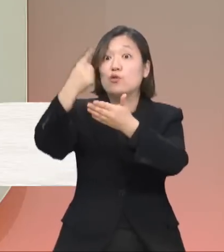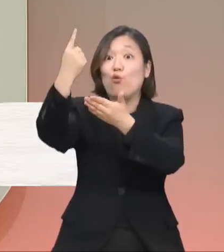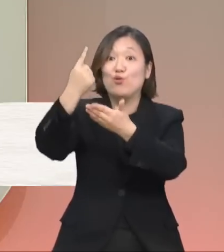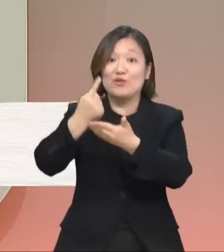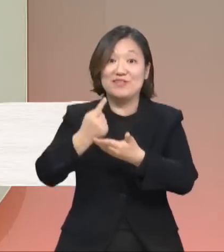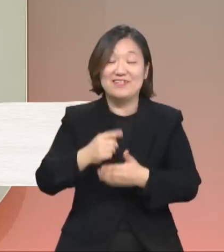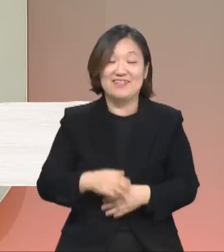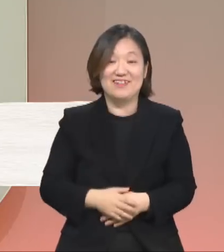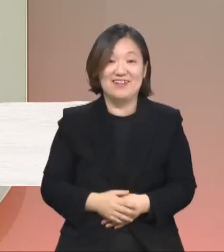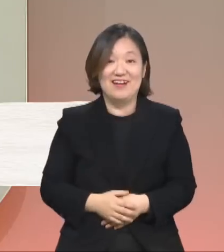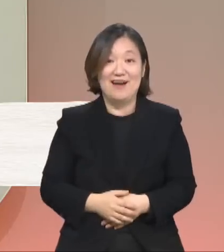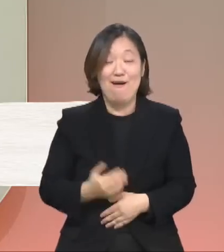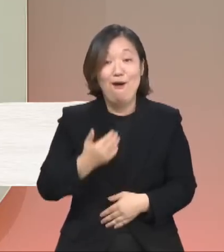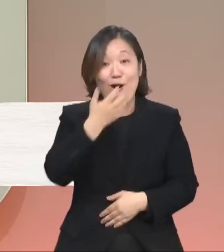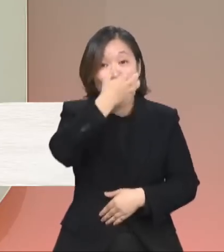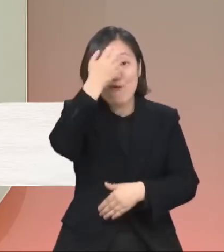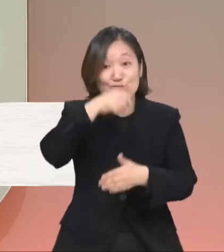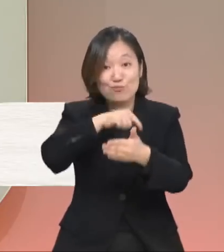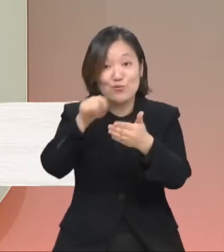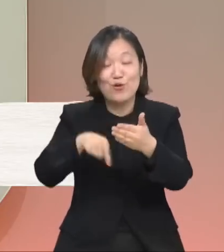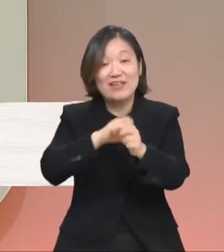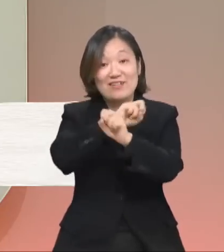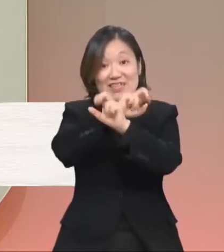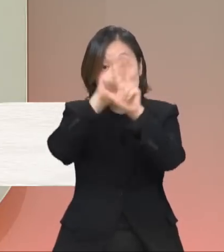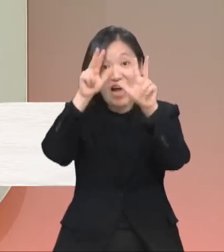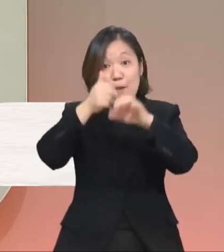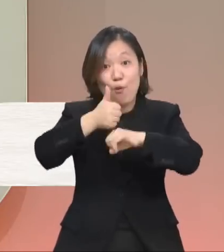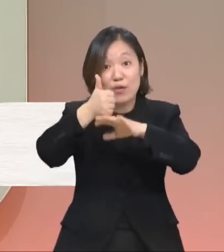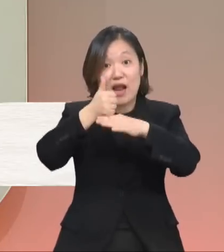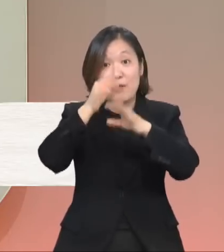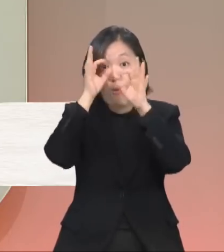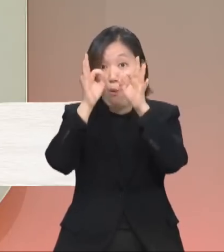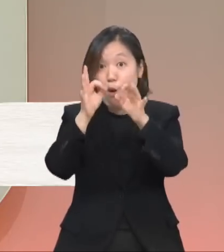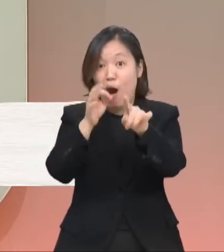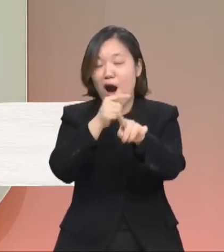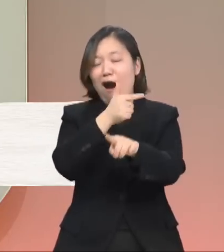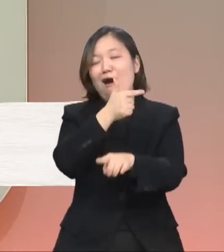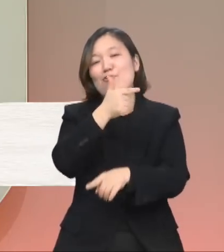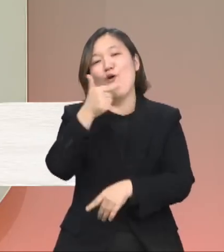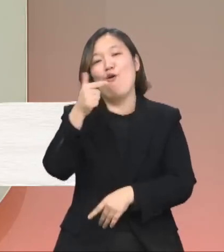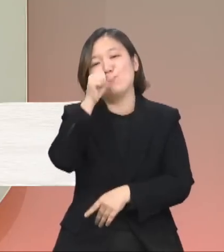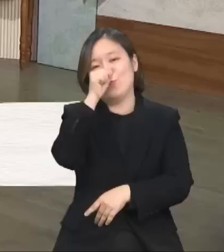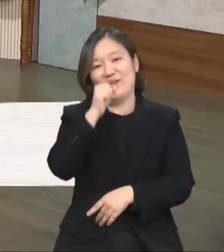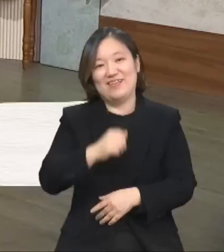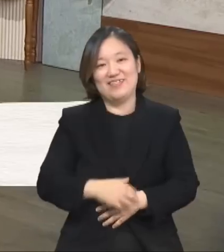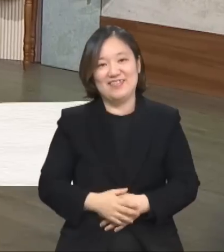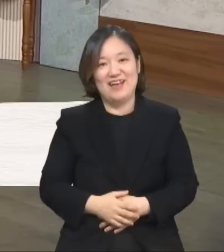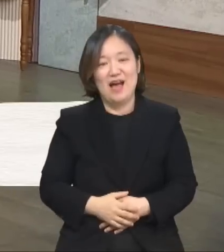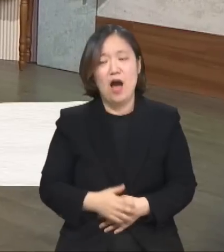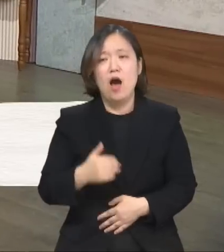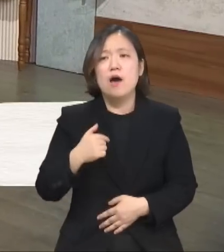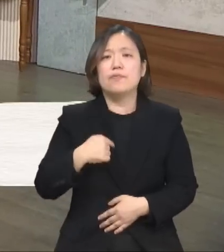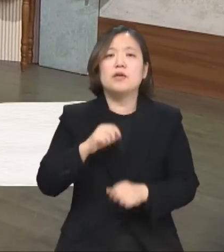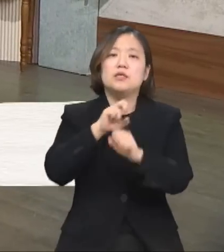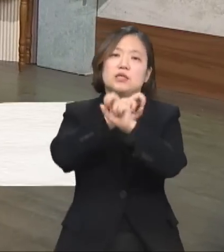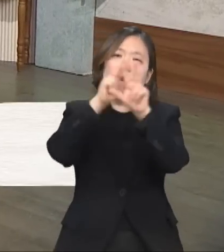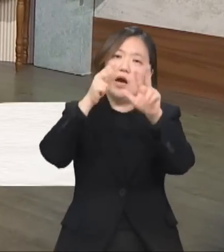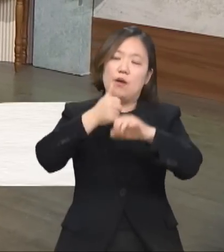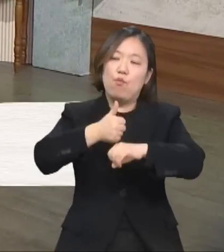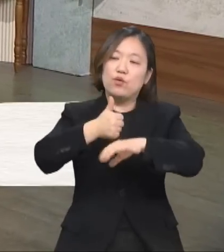꿈에서 지장보살님 본거는 아주 좋은 꿈이죠 그분의 저를 어디론가